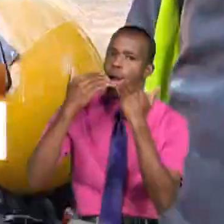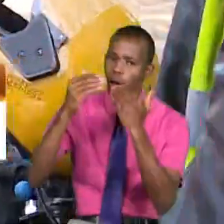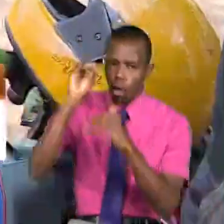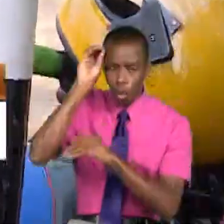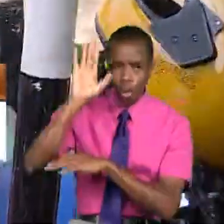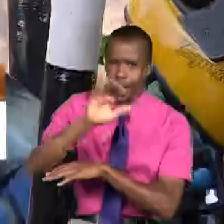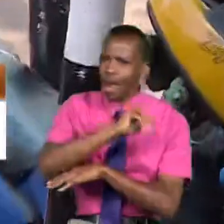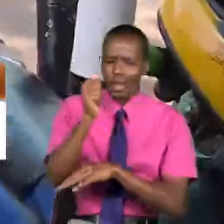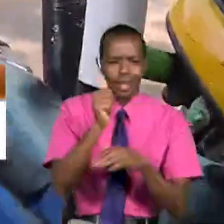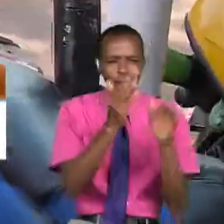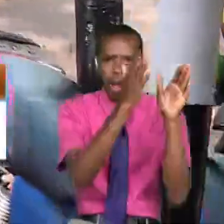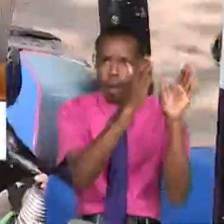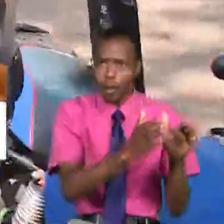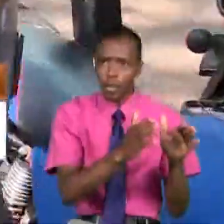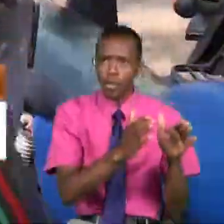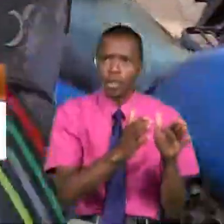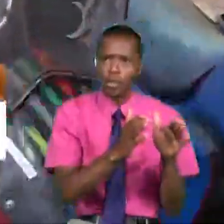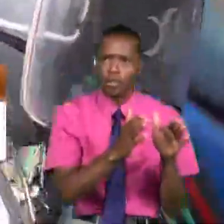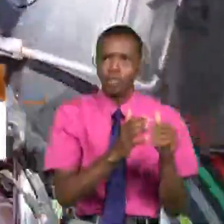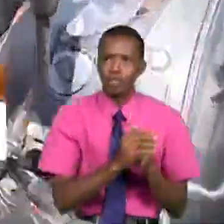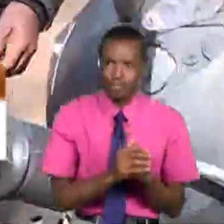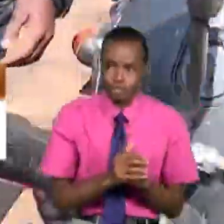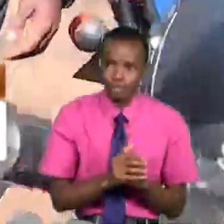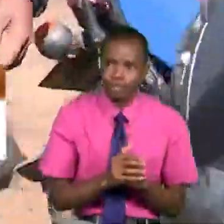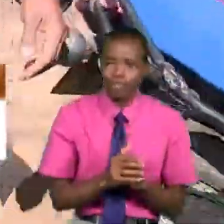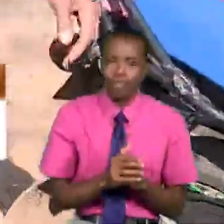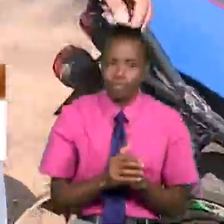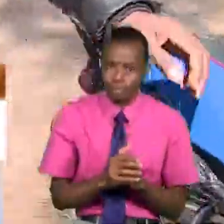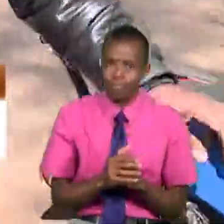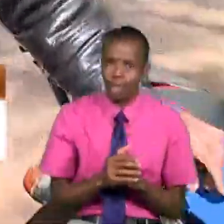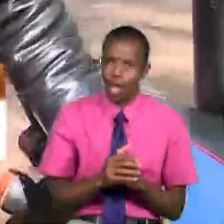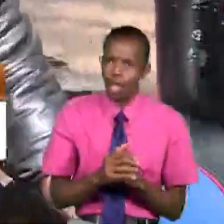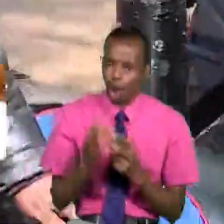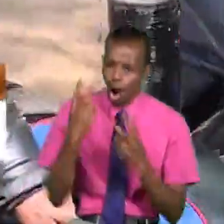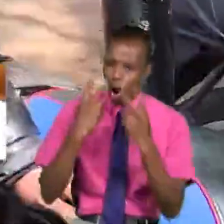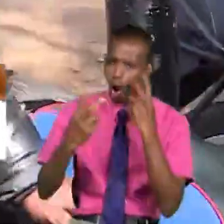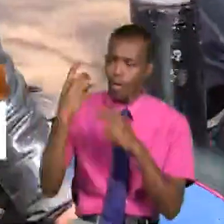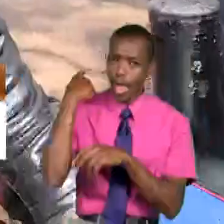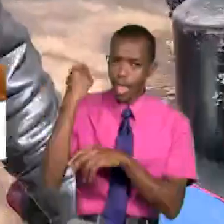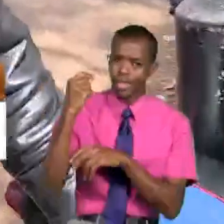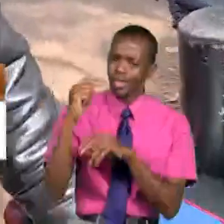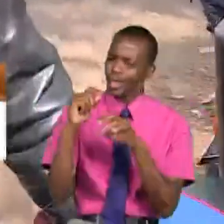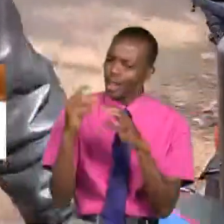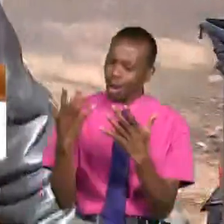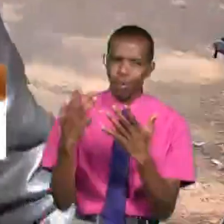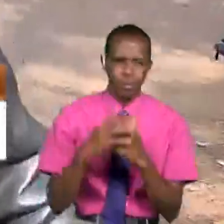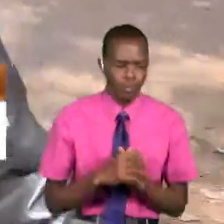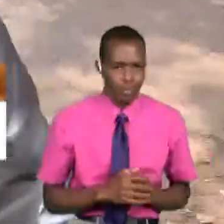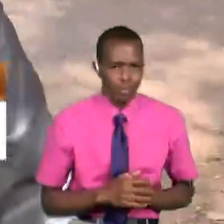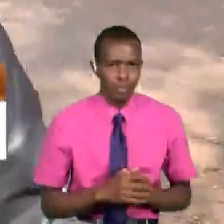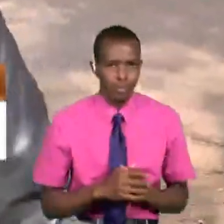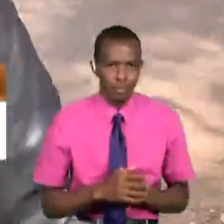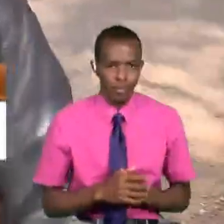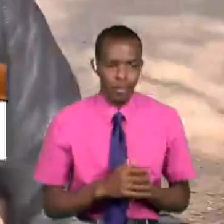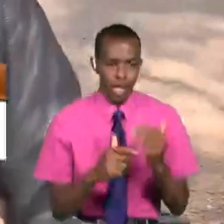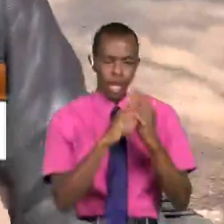yako. Pengine kidogo tu na anaondoka anaenda, lakini anianze kunipa maoni yake ya kwamba jana kulikuwa vipi kwa maoni yako. Kwa